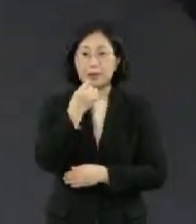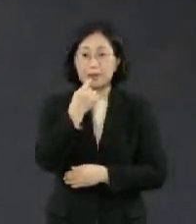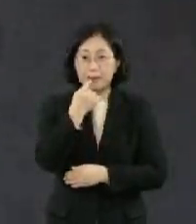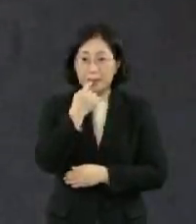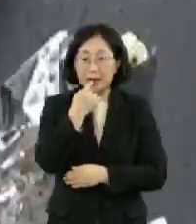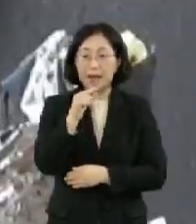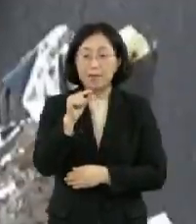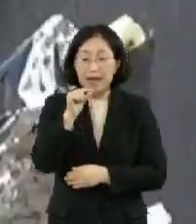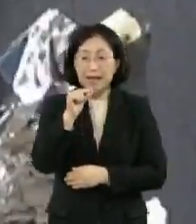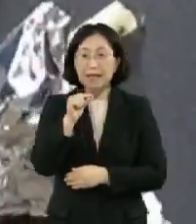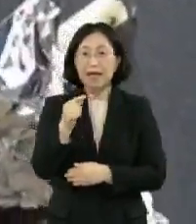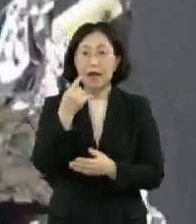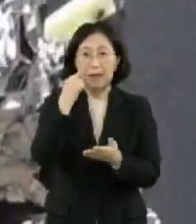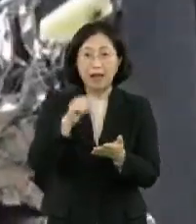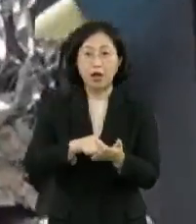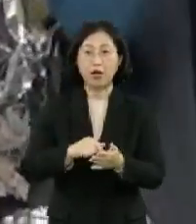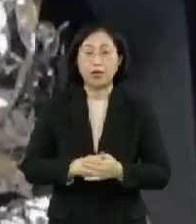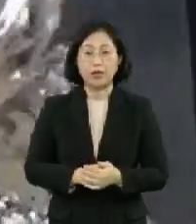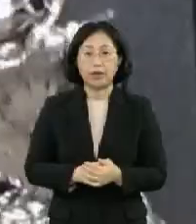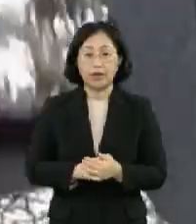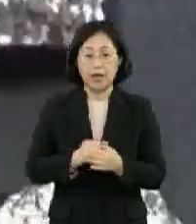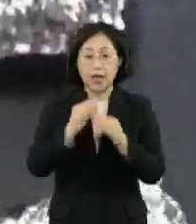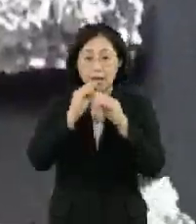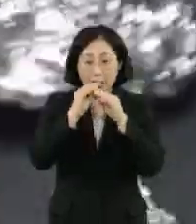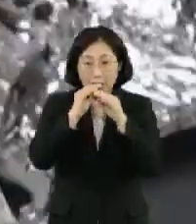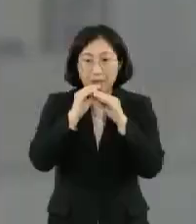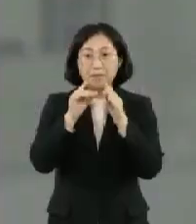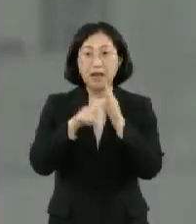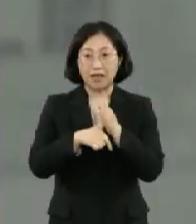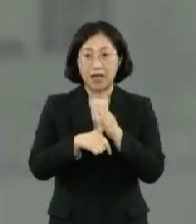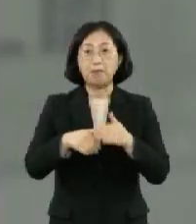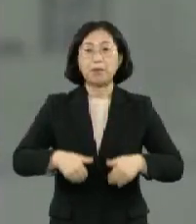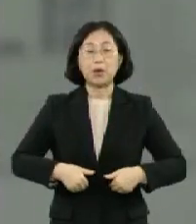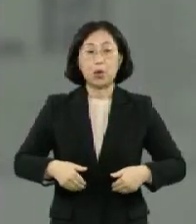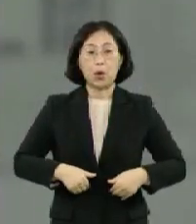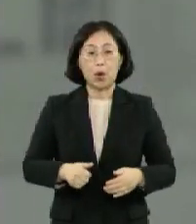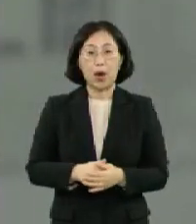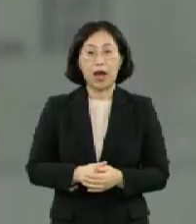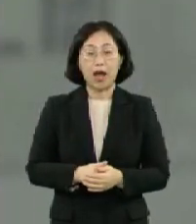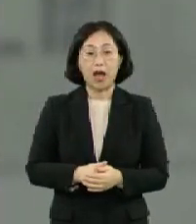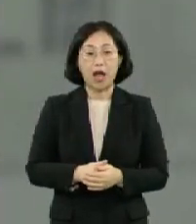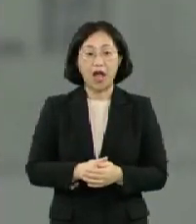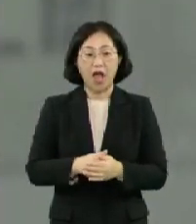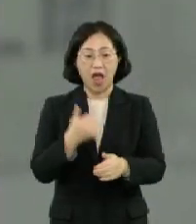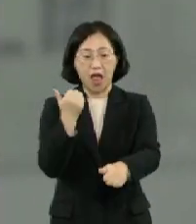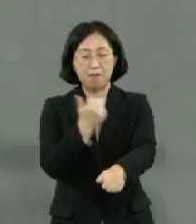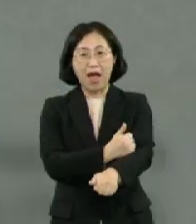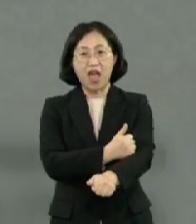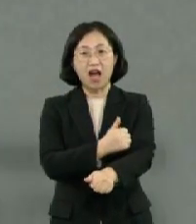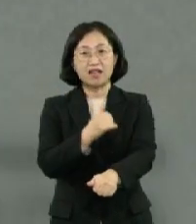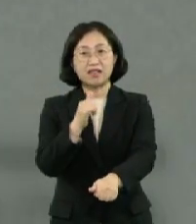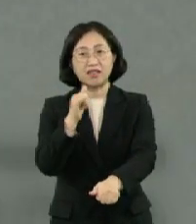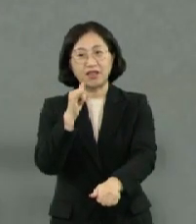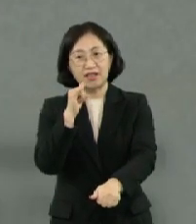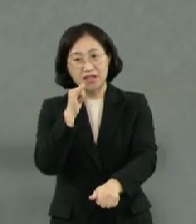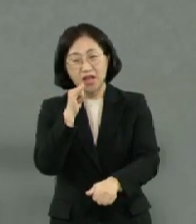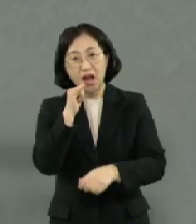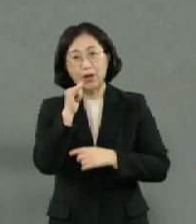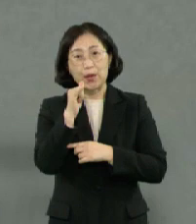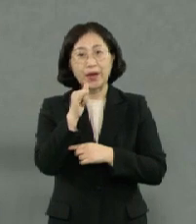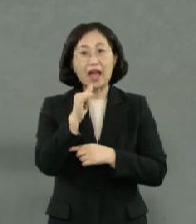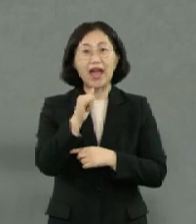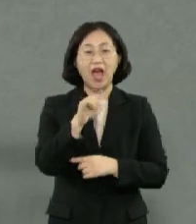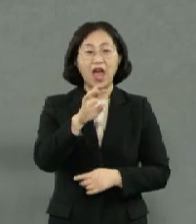빨대도 나옵니다. 패치를 흡입할 때 사용했던 거지? 이 약의 정체는 마약성 진통제 펜타닐.